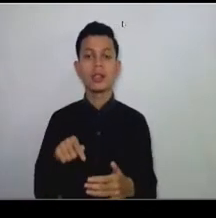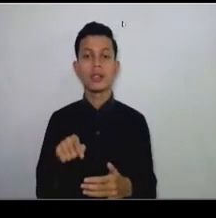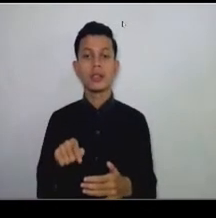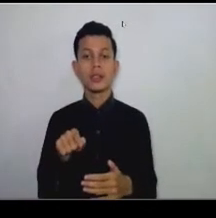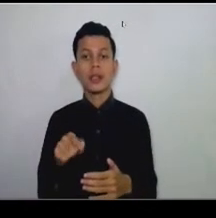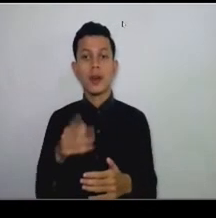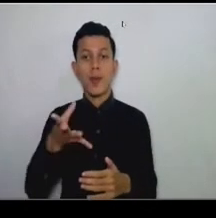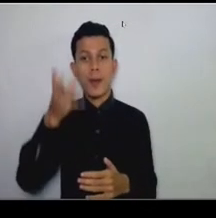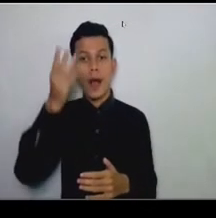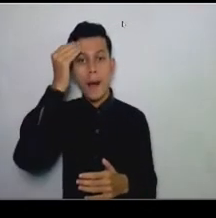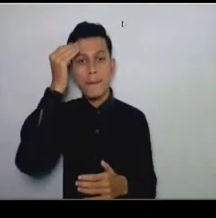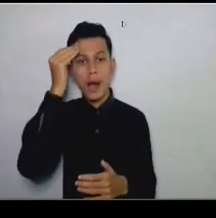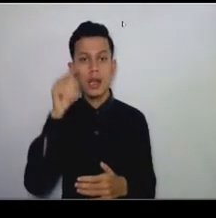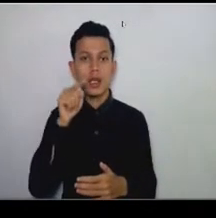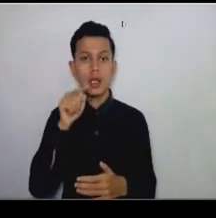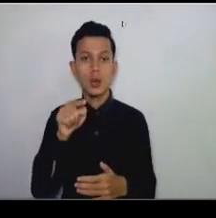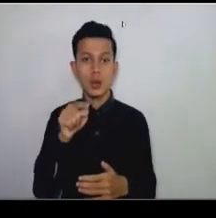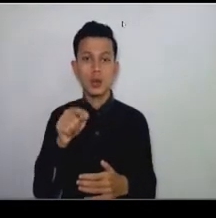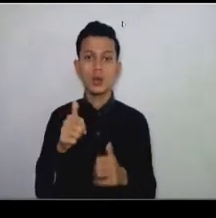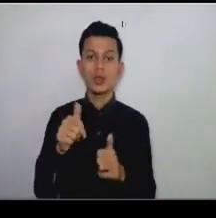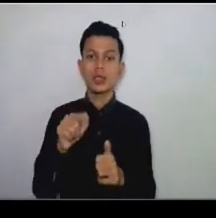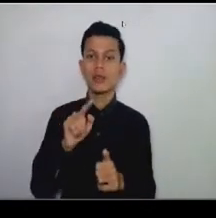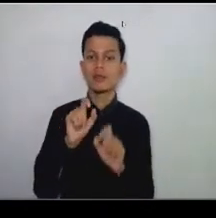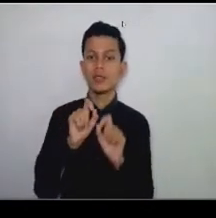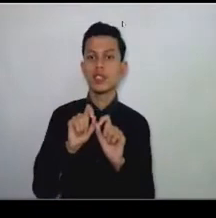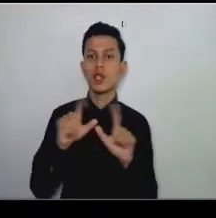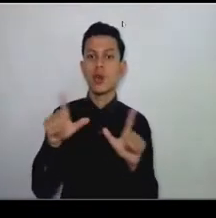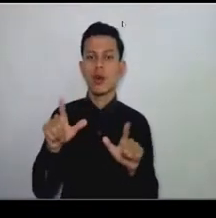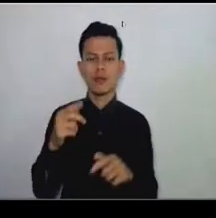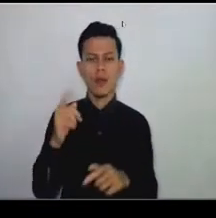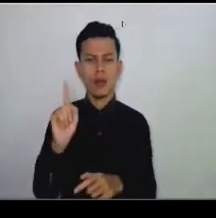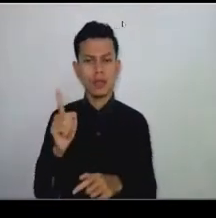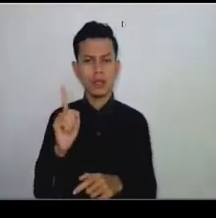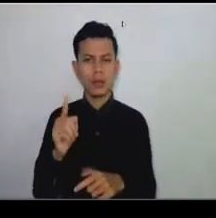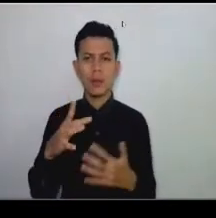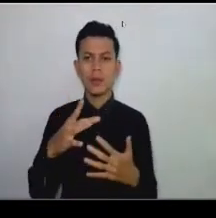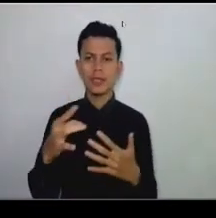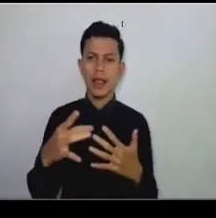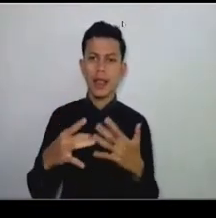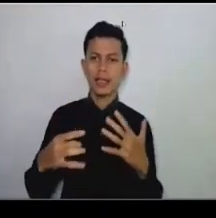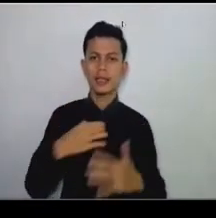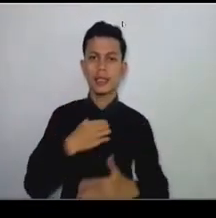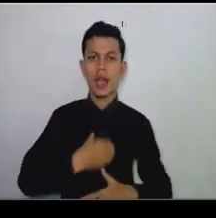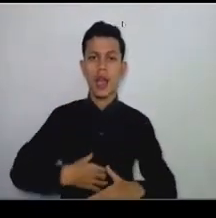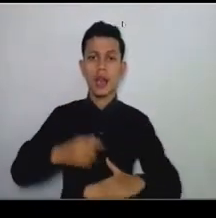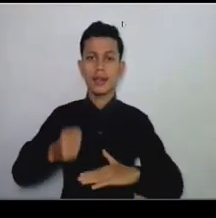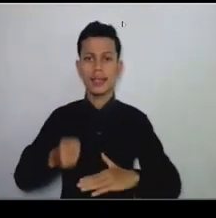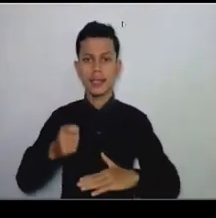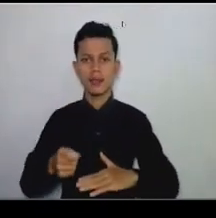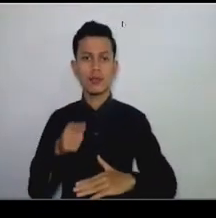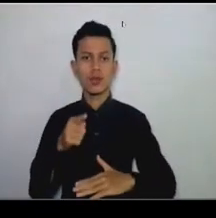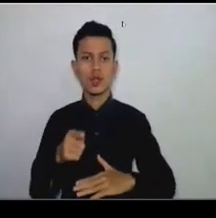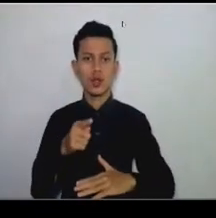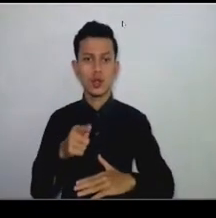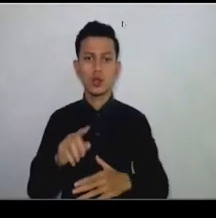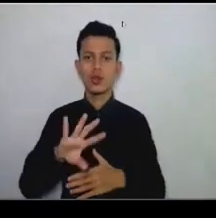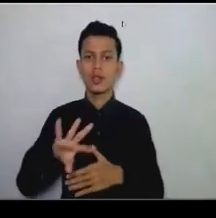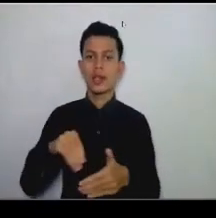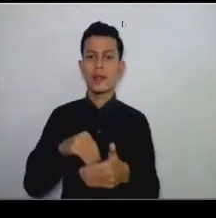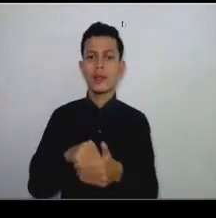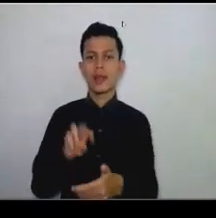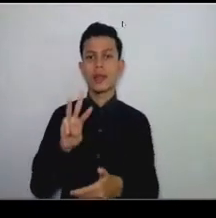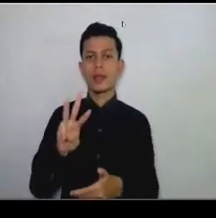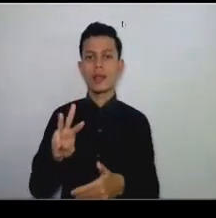tolak pemahaman diletakkan dalam menjawab pertanyaan mengapa seleksi terhadap hakim konstitusi dilakukan dengan melibatkan tiga